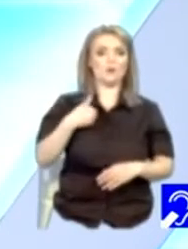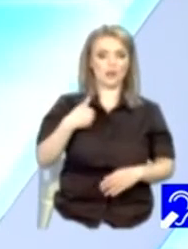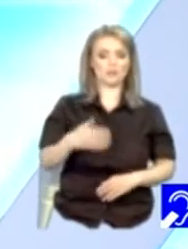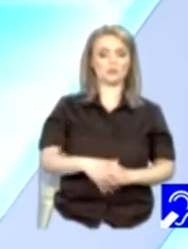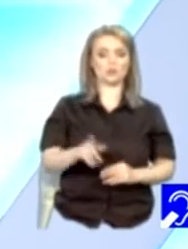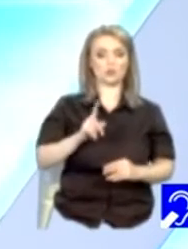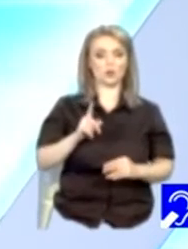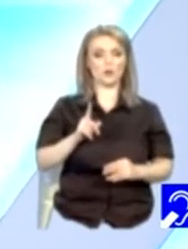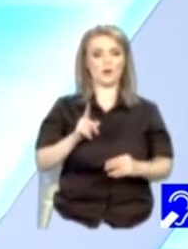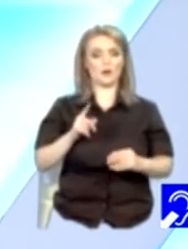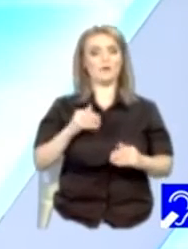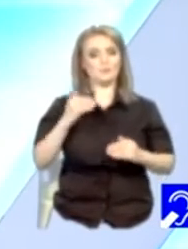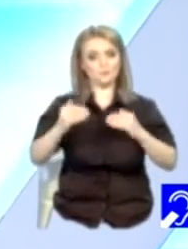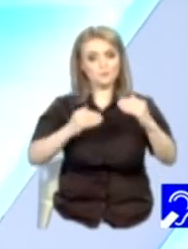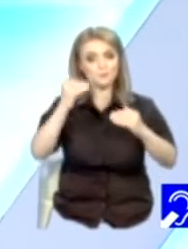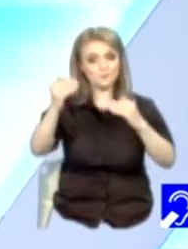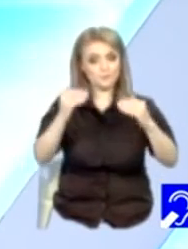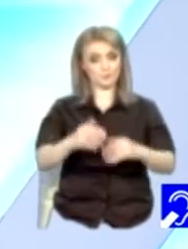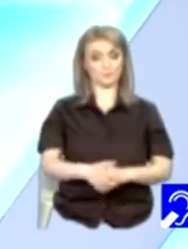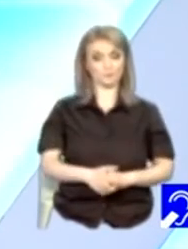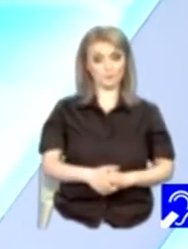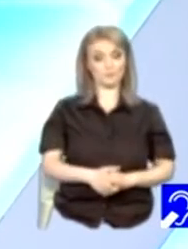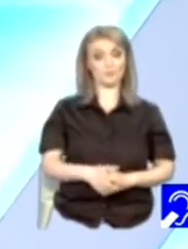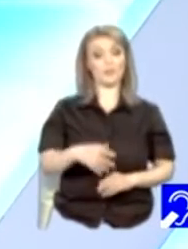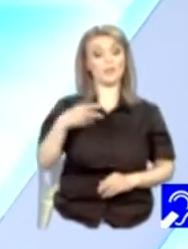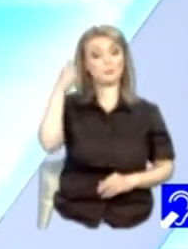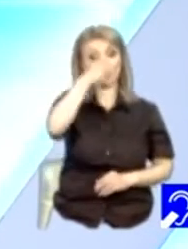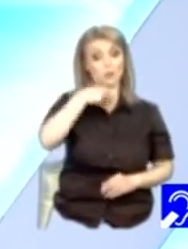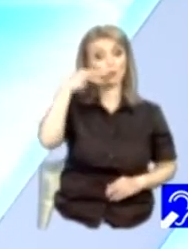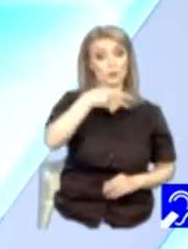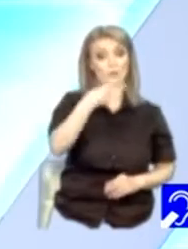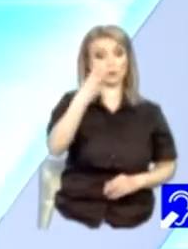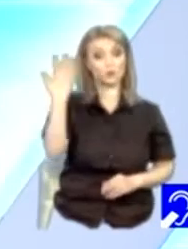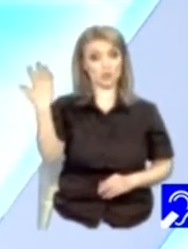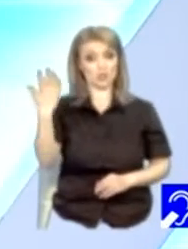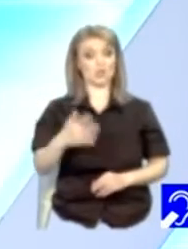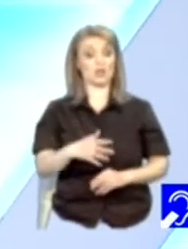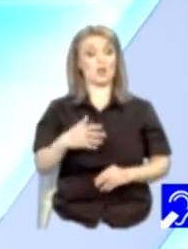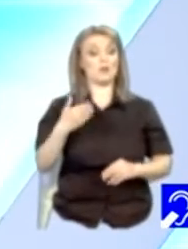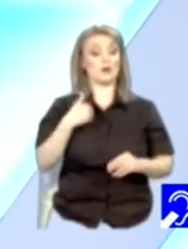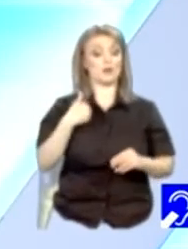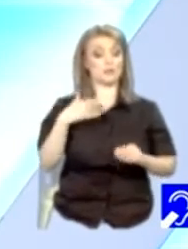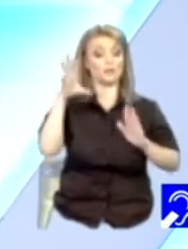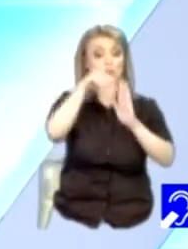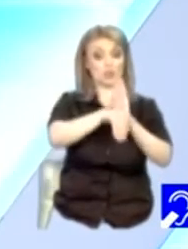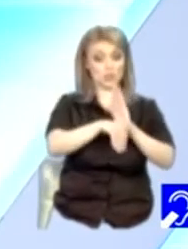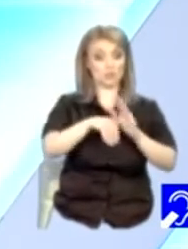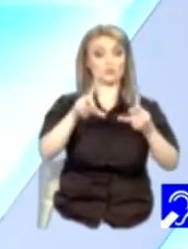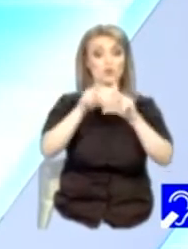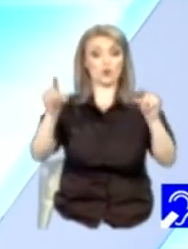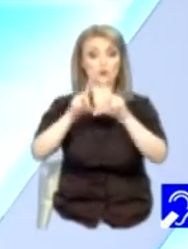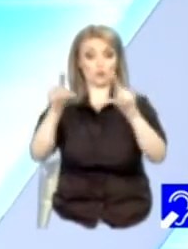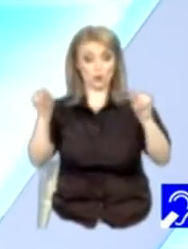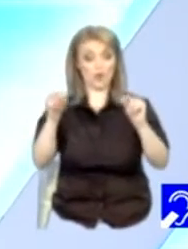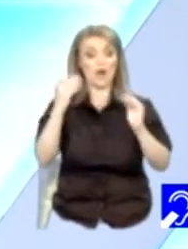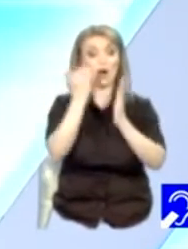2022 opțional cursul și către 2025 obligatoriu cursul de educație ecologică la toate